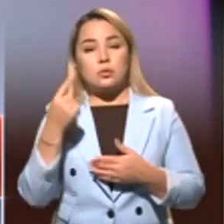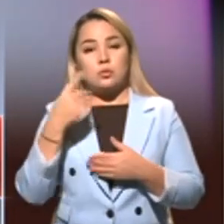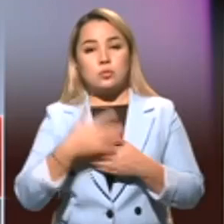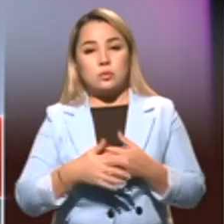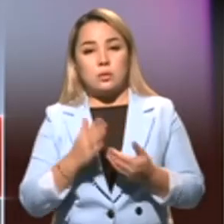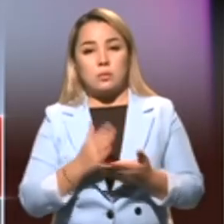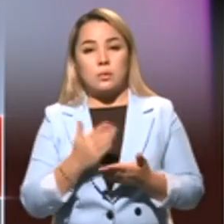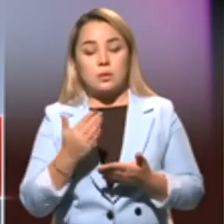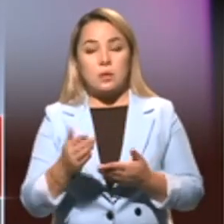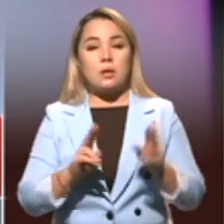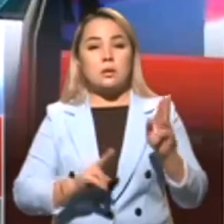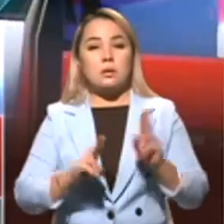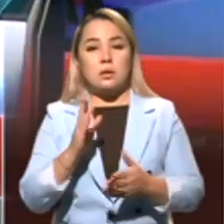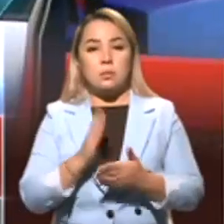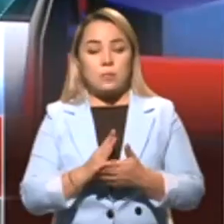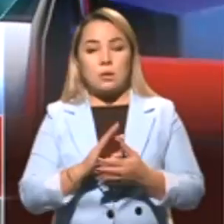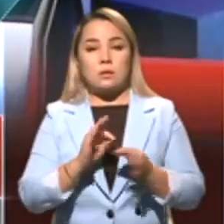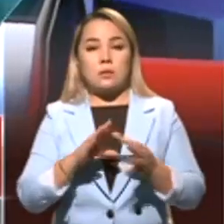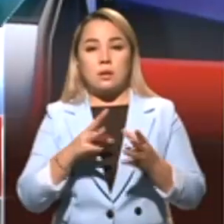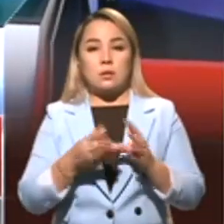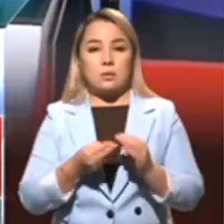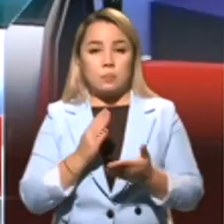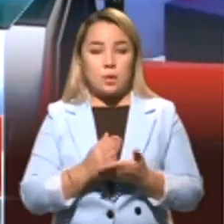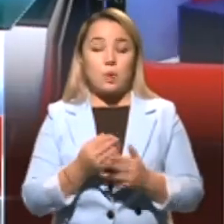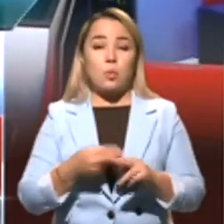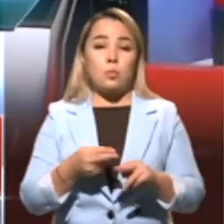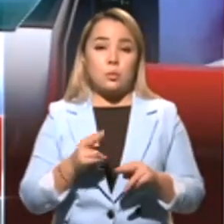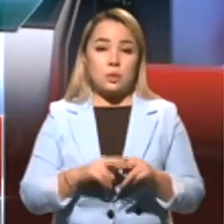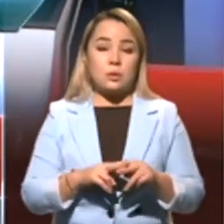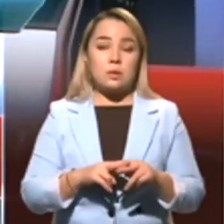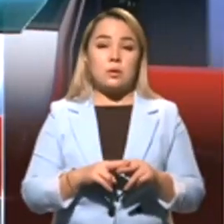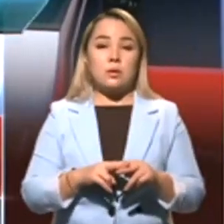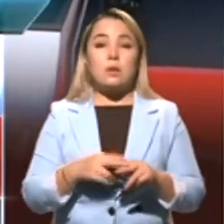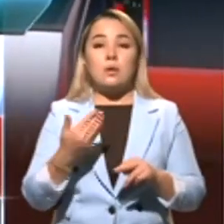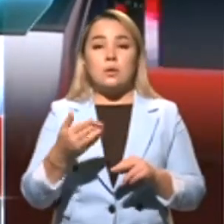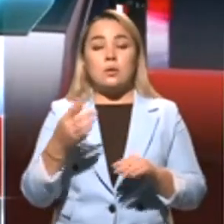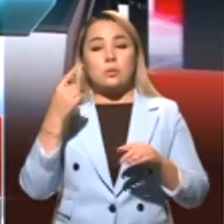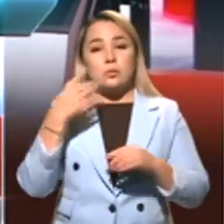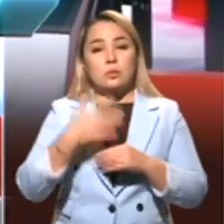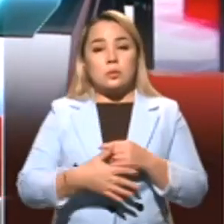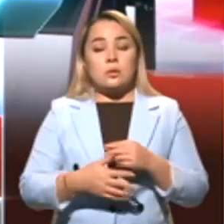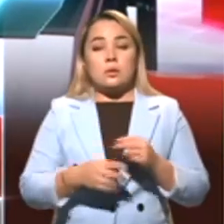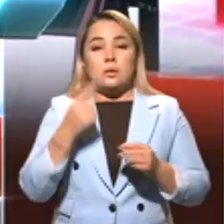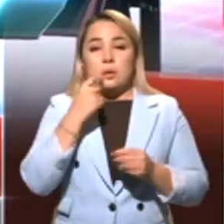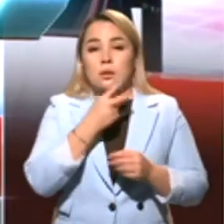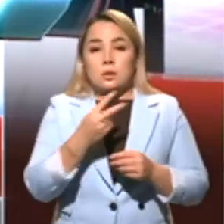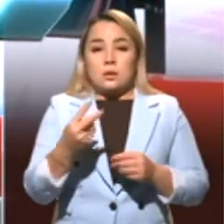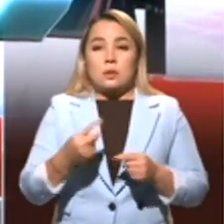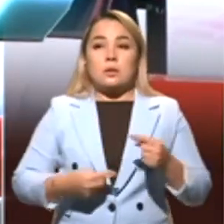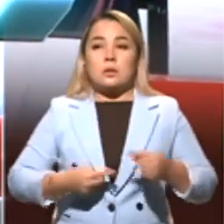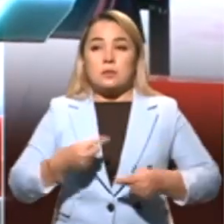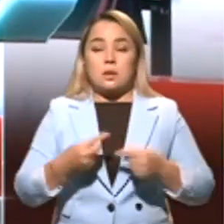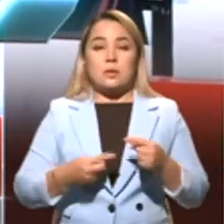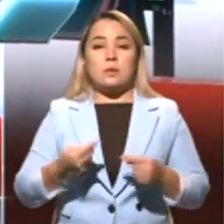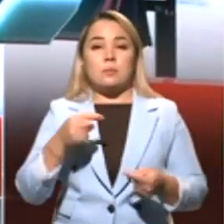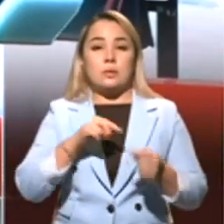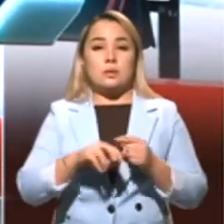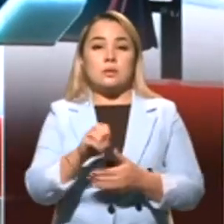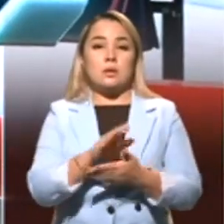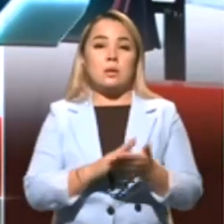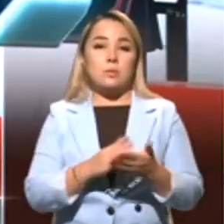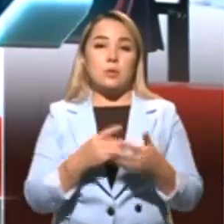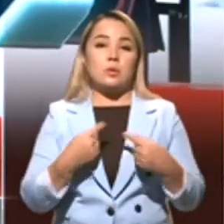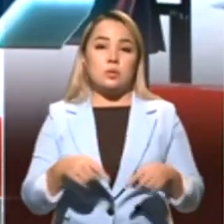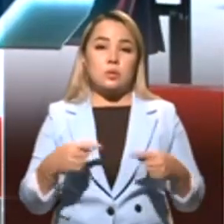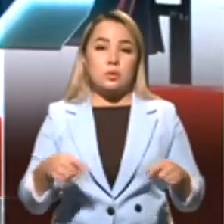бар, ереже бар, қағида бар. Сондықтан бұл түсінік көзқарас шиеленсе келе бір-бірін жаңа көзқарас,